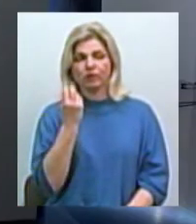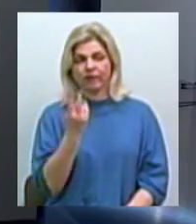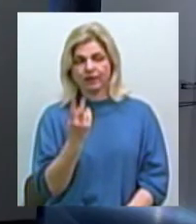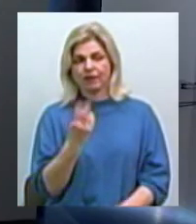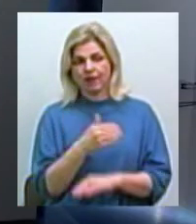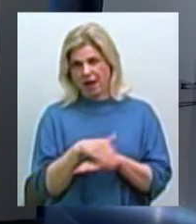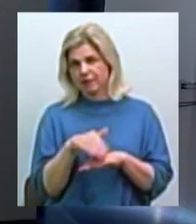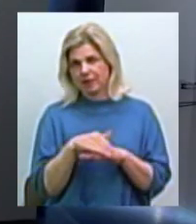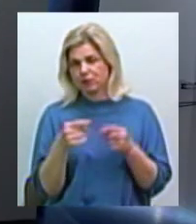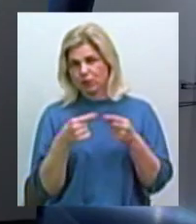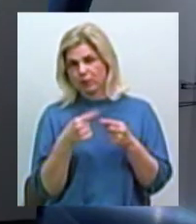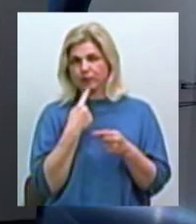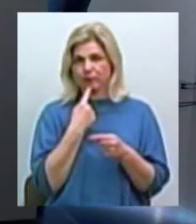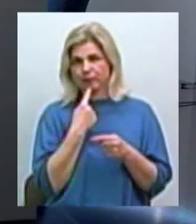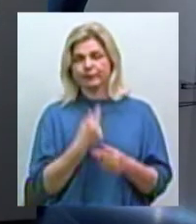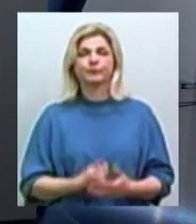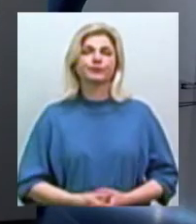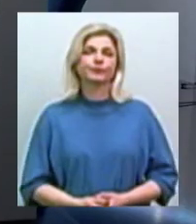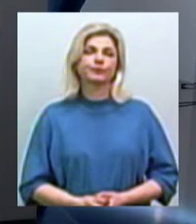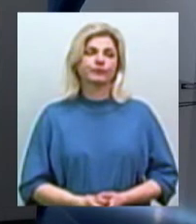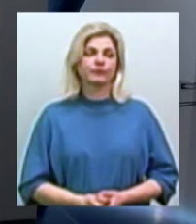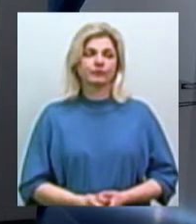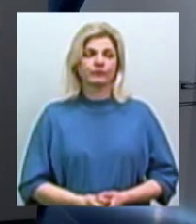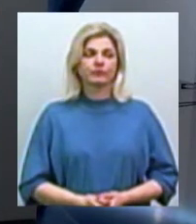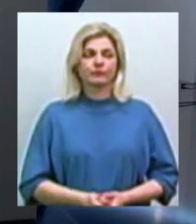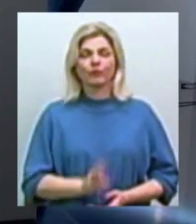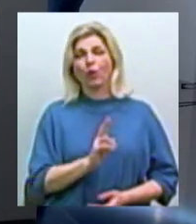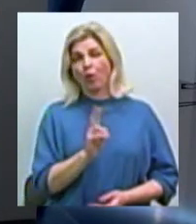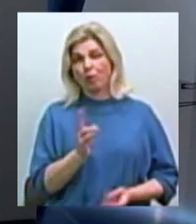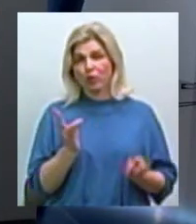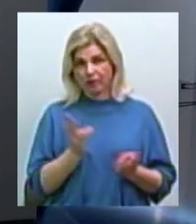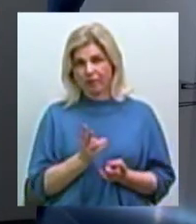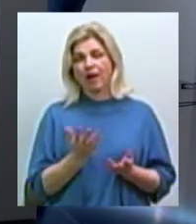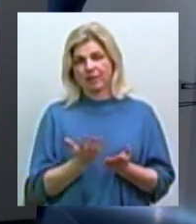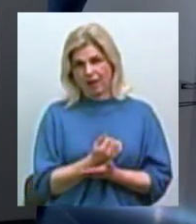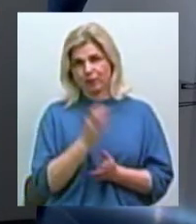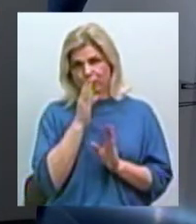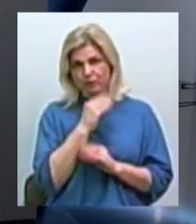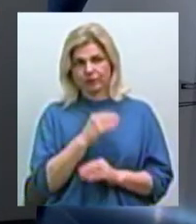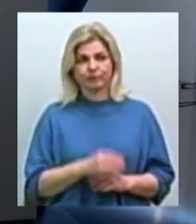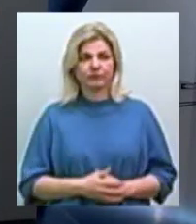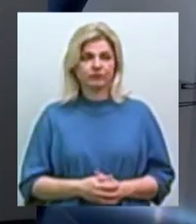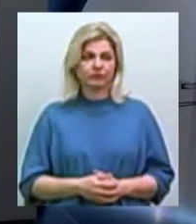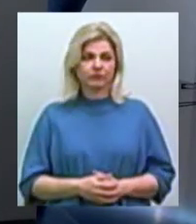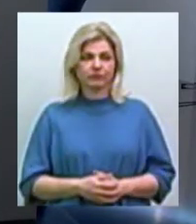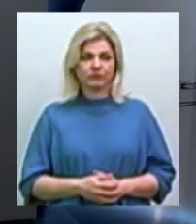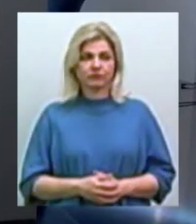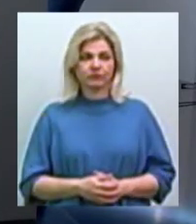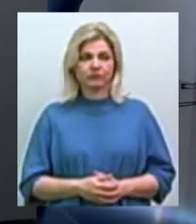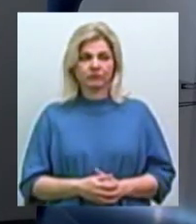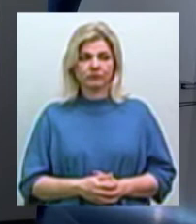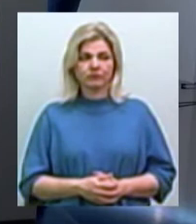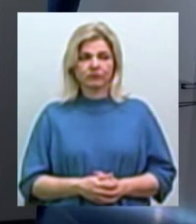Я не буду казати точно. Кому потрібно, ті знайдуть. Так. Ось,